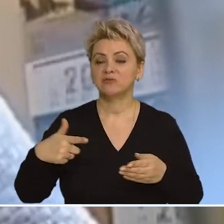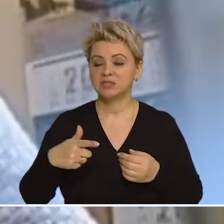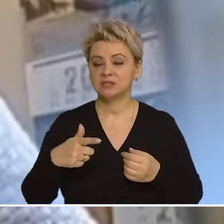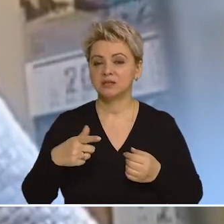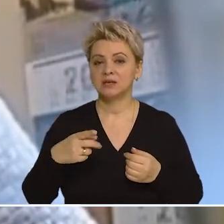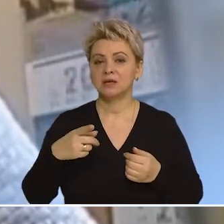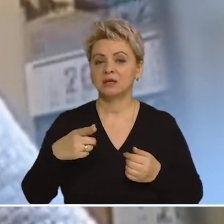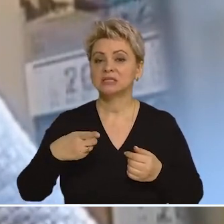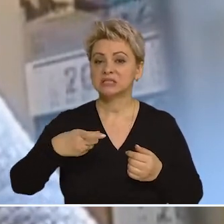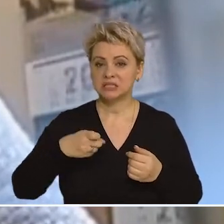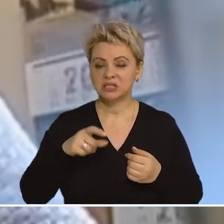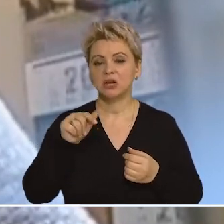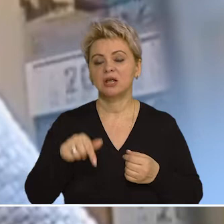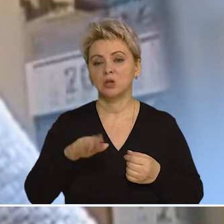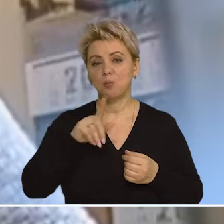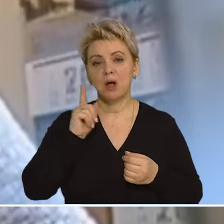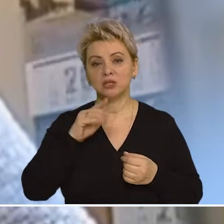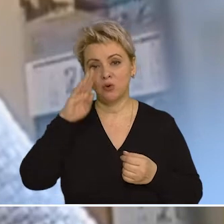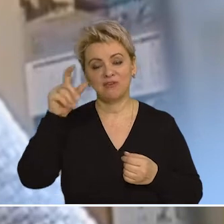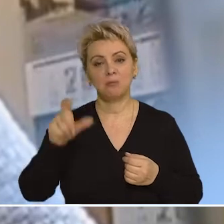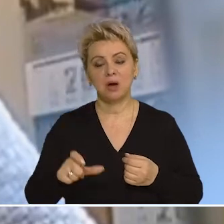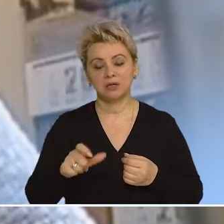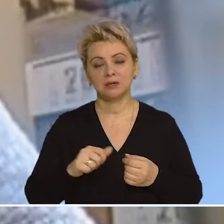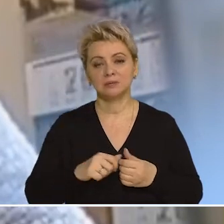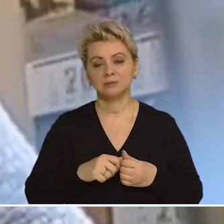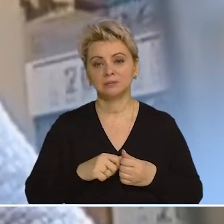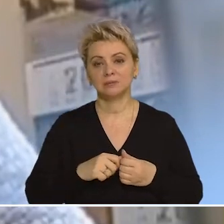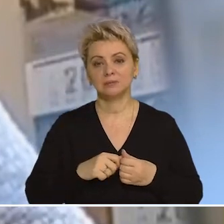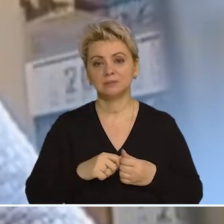тяжка застрелил вот молодого парня.